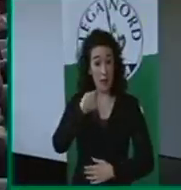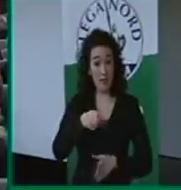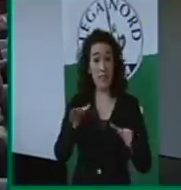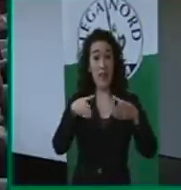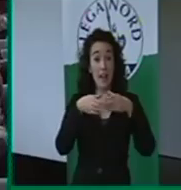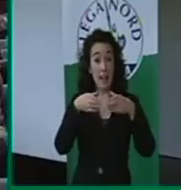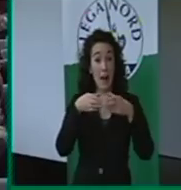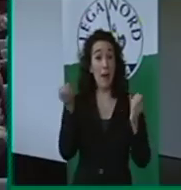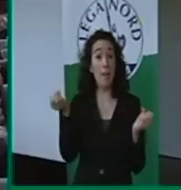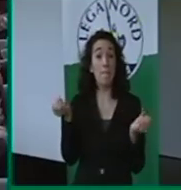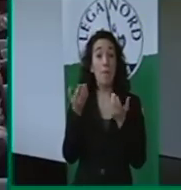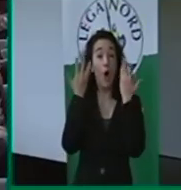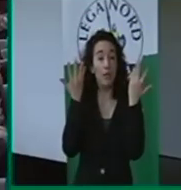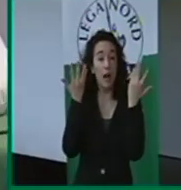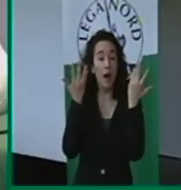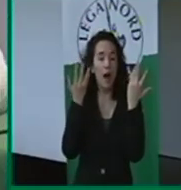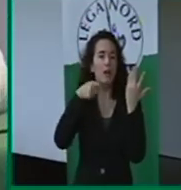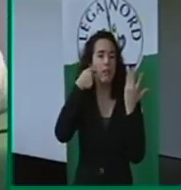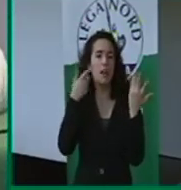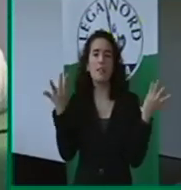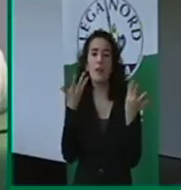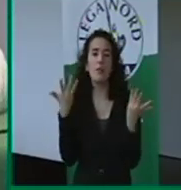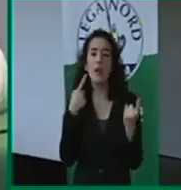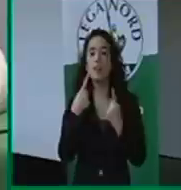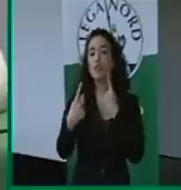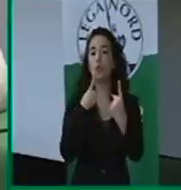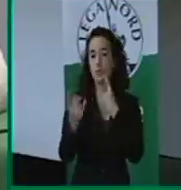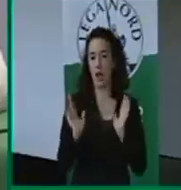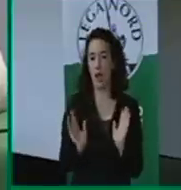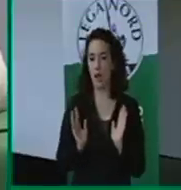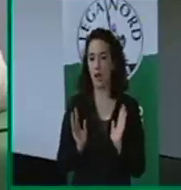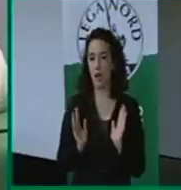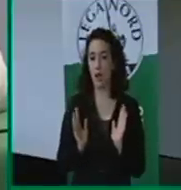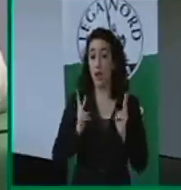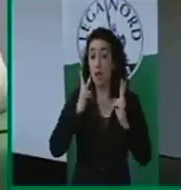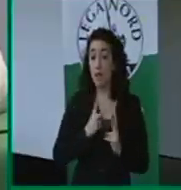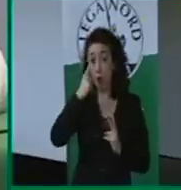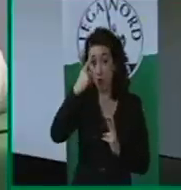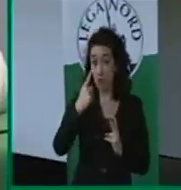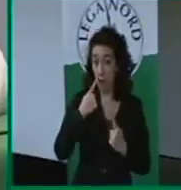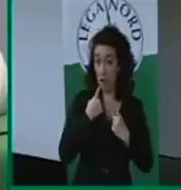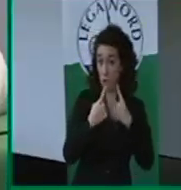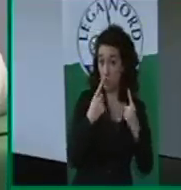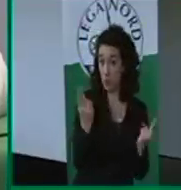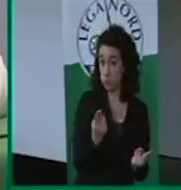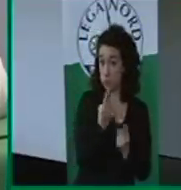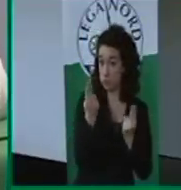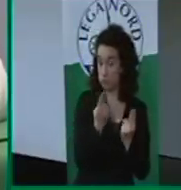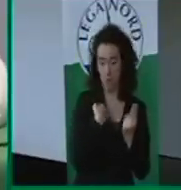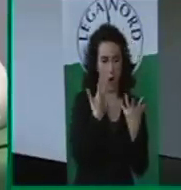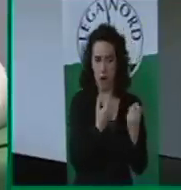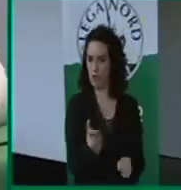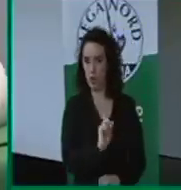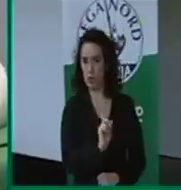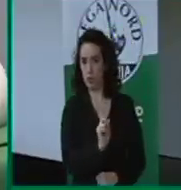discutere quantomeno che se ne parli perché la cosa per noi inaccettabile è che non se ne possa neanche parlare poi ognuno ha le sue idee le sue teorie